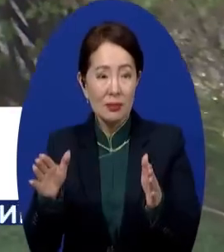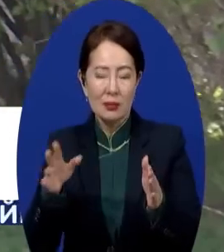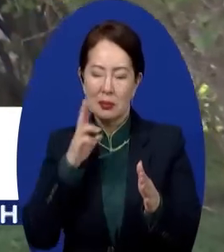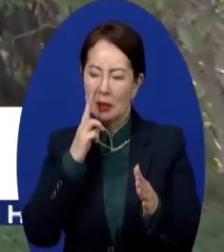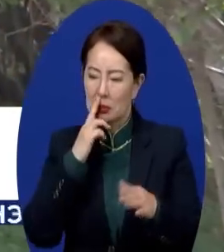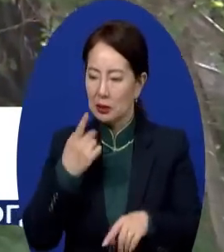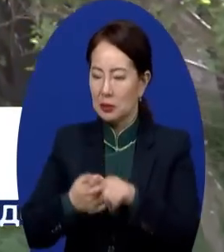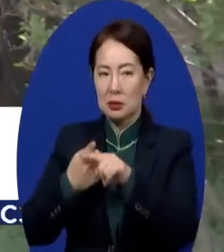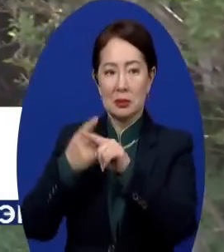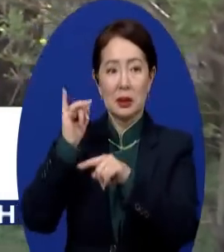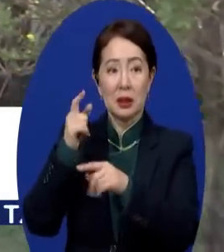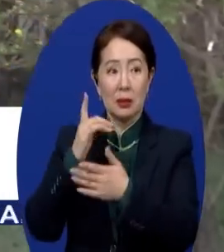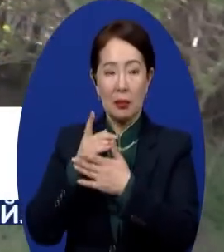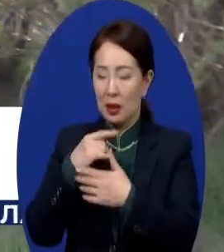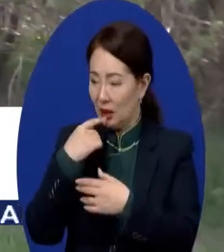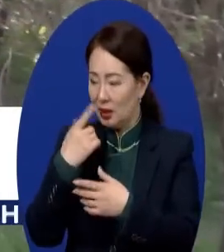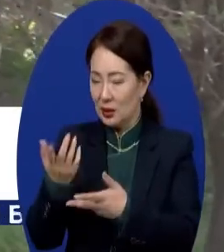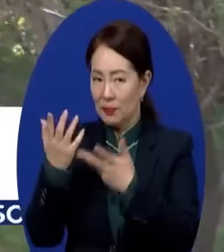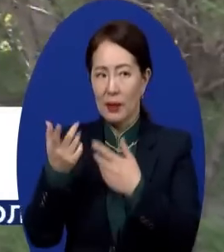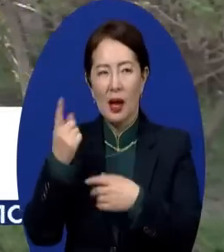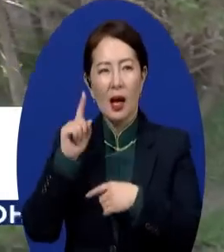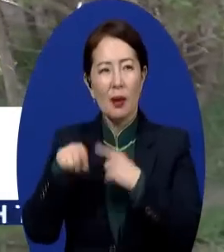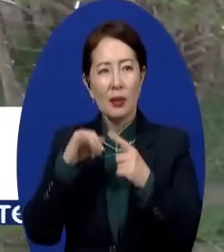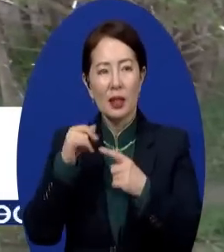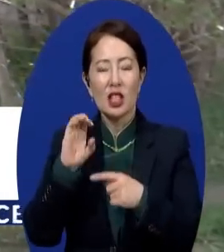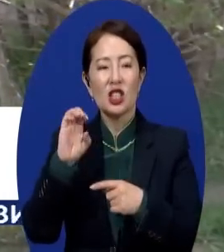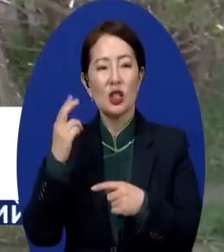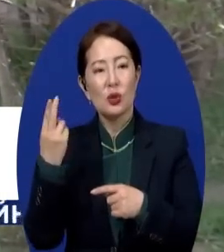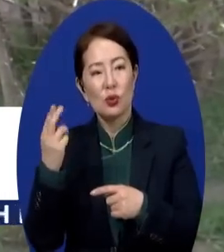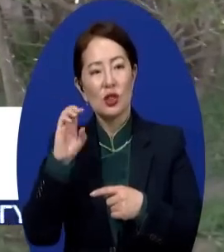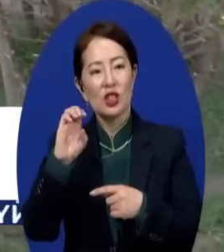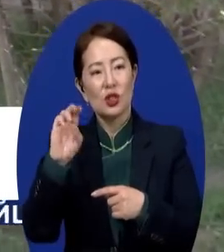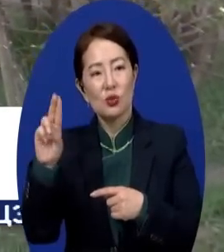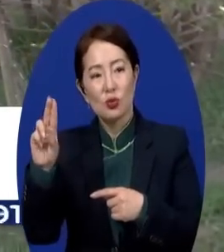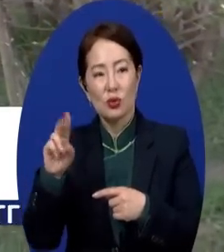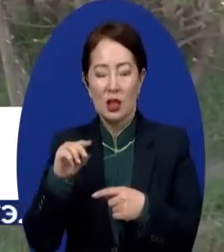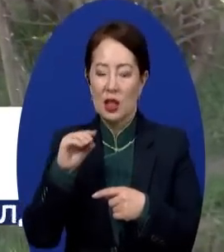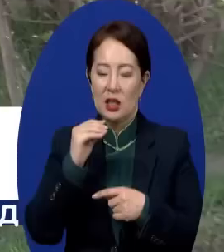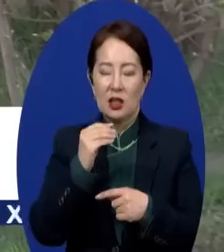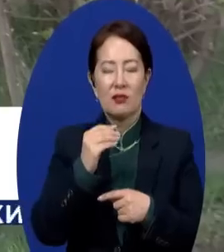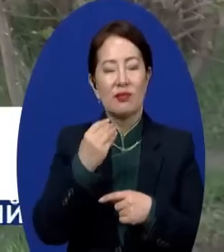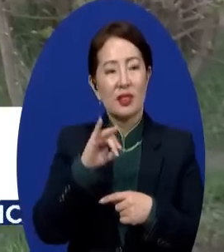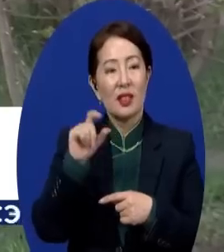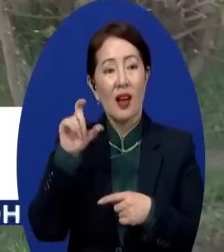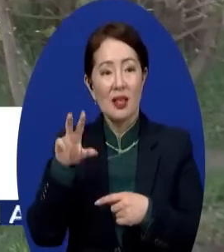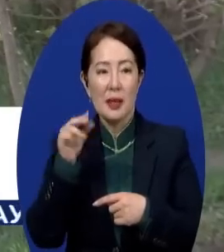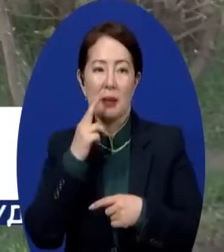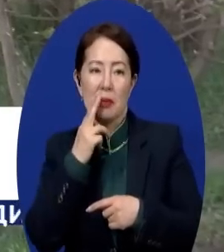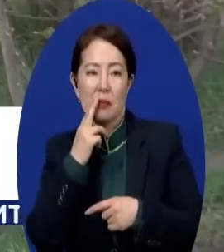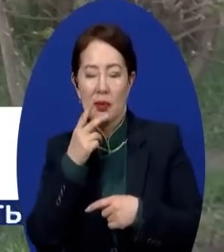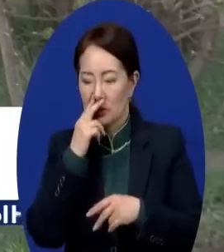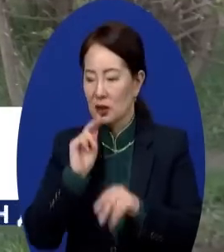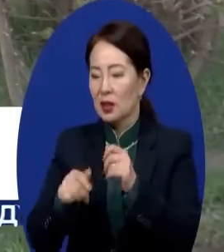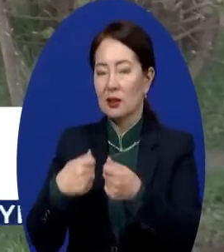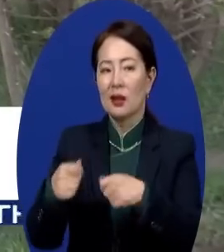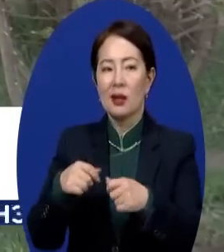хэрэглээ эрс нэмэгдэж байгааг хэлж байна. За ялангуяа тэдний хамгийн ихээр үйлчлүүлдэг CU, GS гэх мэт сүлжээ дэлгүүрүүдээр электрон тамхийг ямар ч